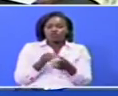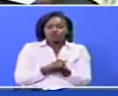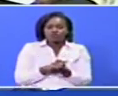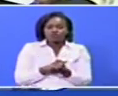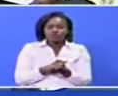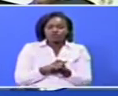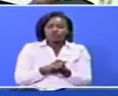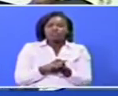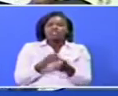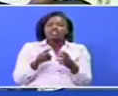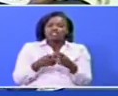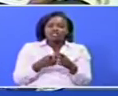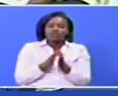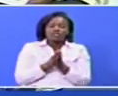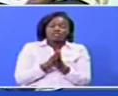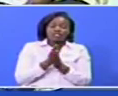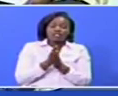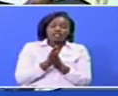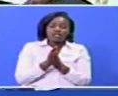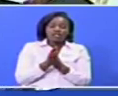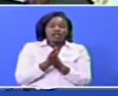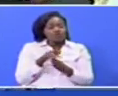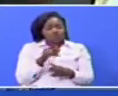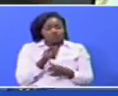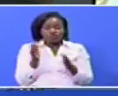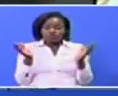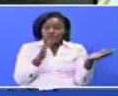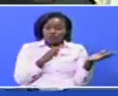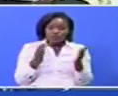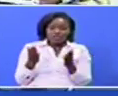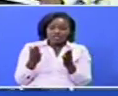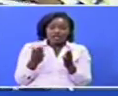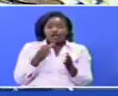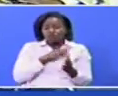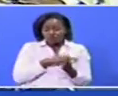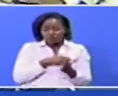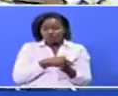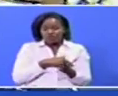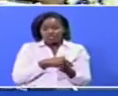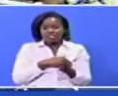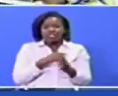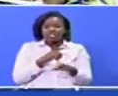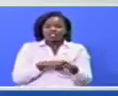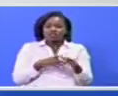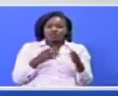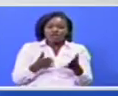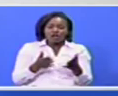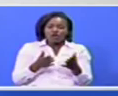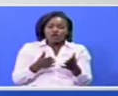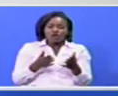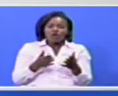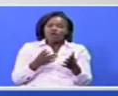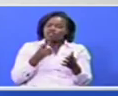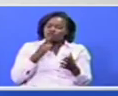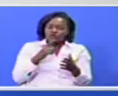karibu. Tukianza na Ayub, labda kwa manufaa ya mtazamaji ambaye anayetupata hivi sasa, ni msimu ambao umeanza hivi sasa, tahadhari